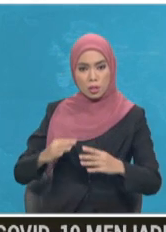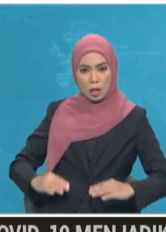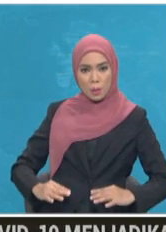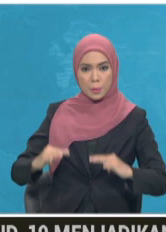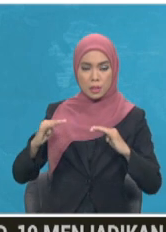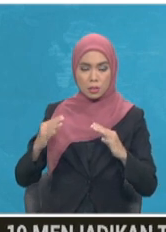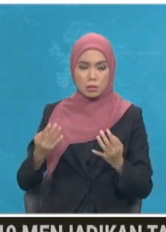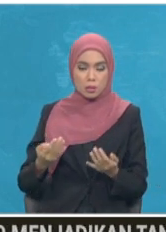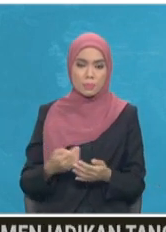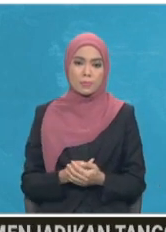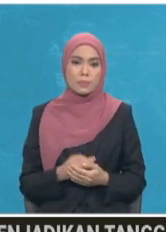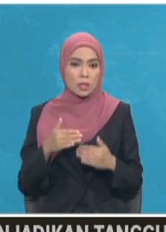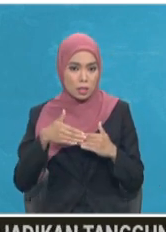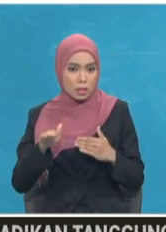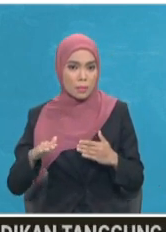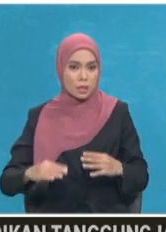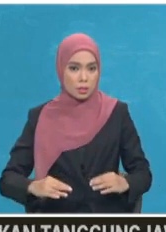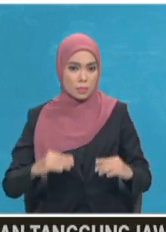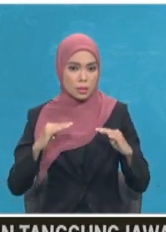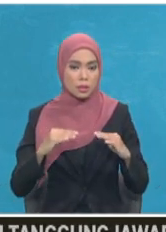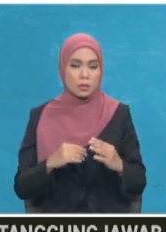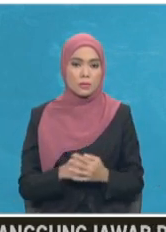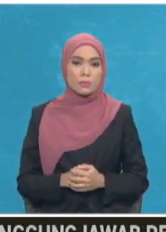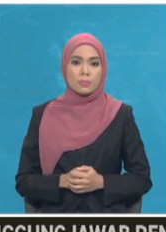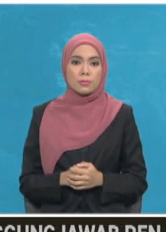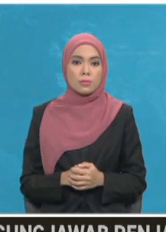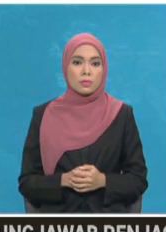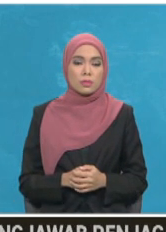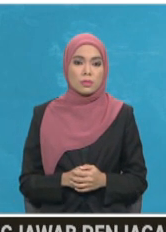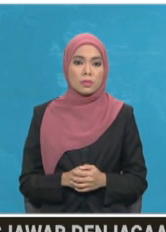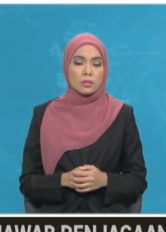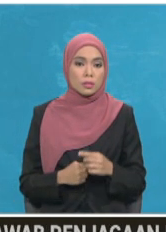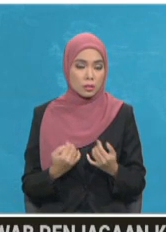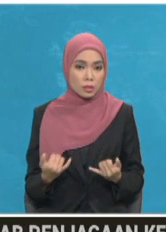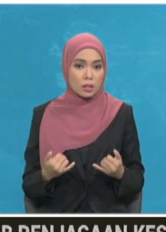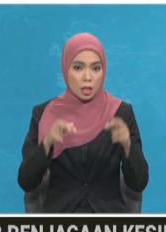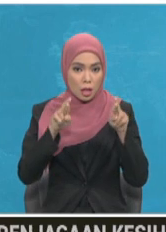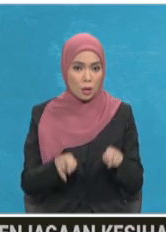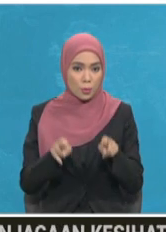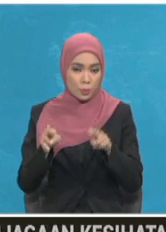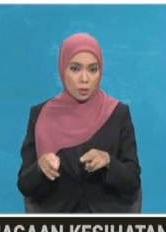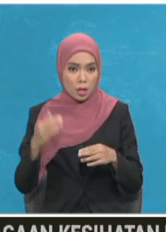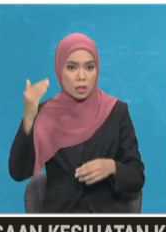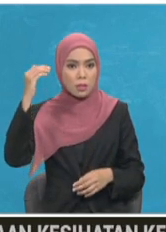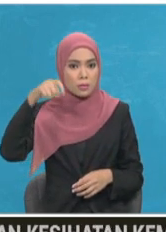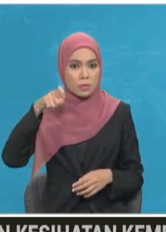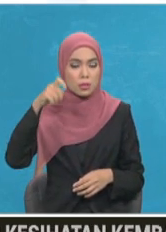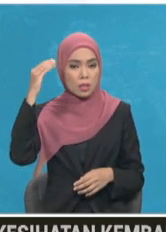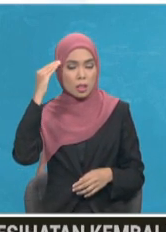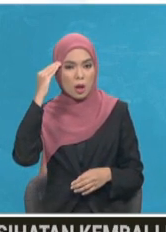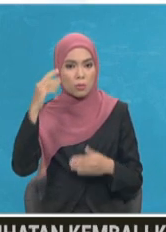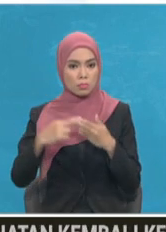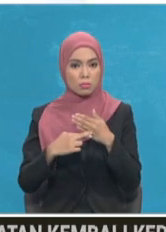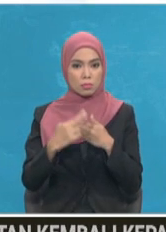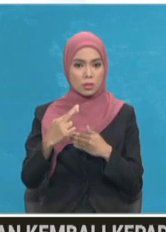seterusnya juga di sini dimaksudkan dengan bentuk yang tahu risiko bencana yang kemungkinan